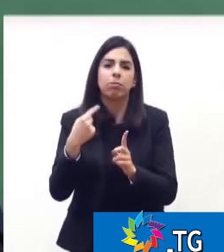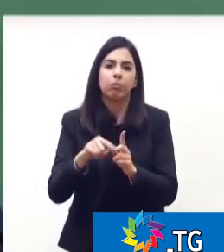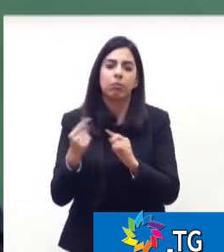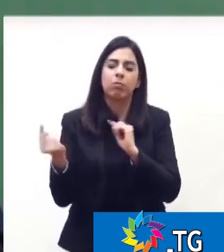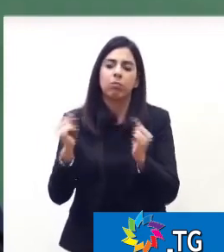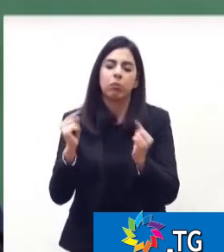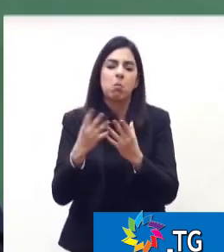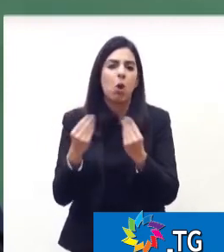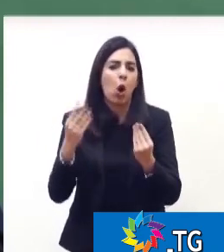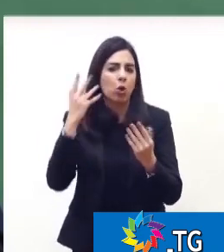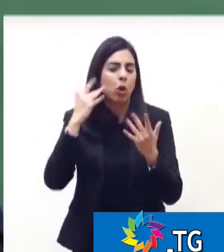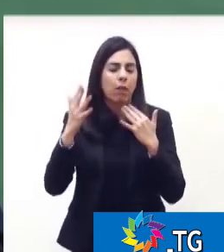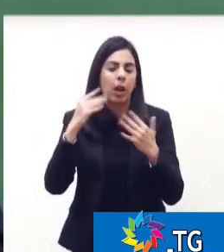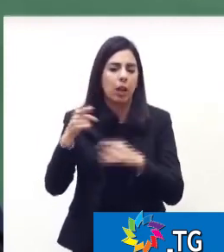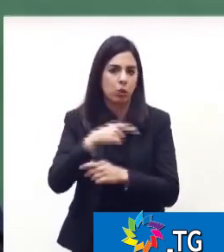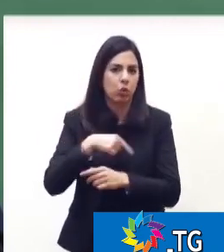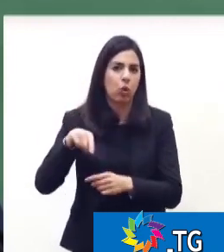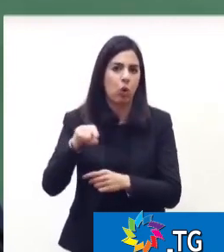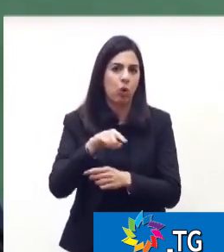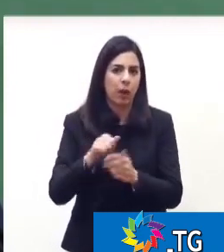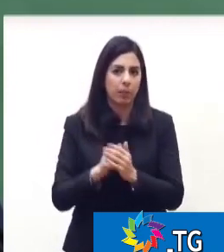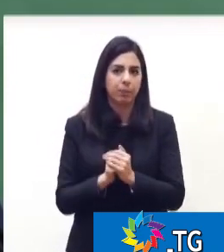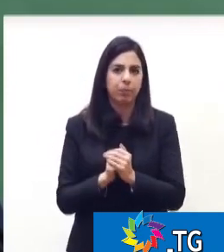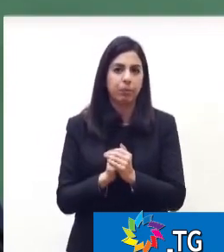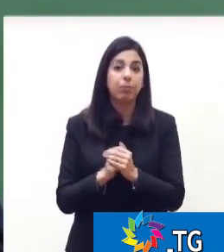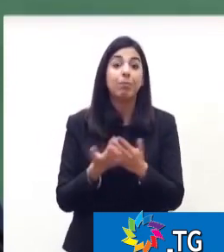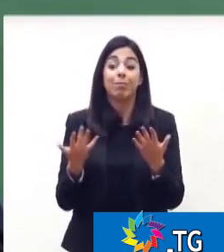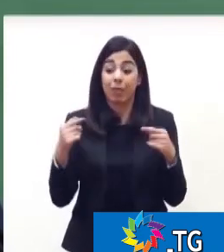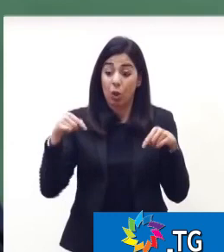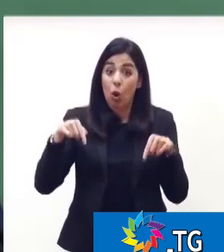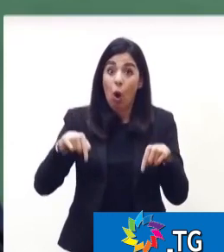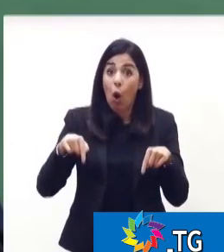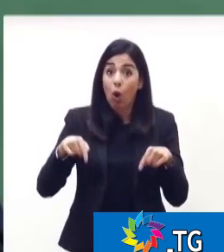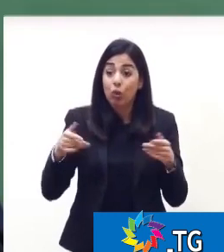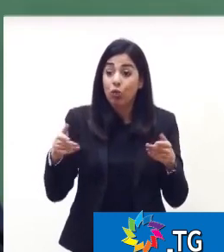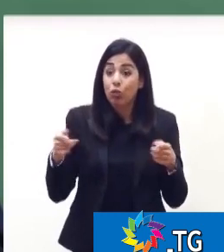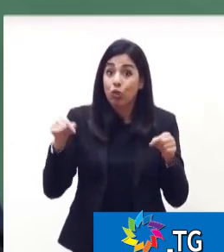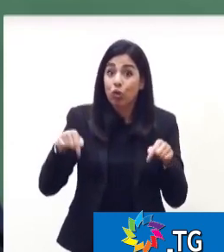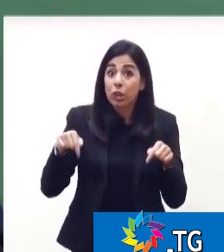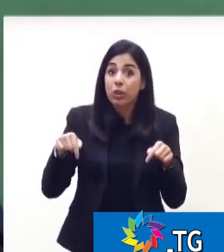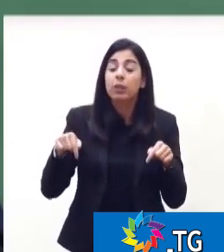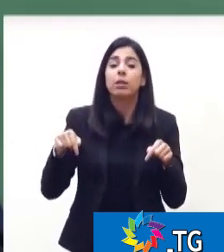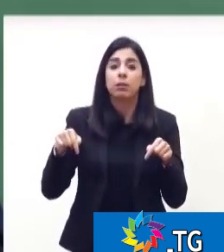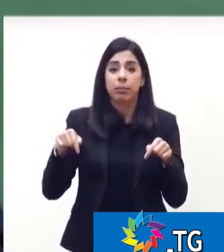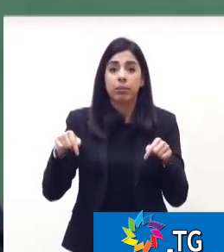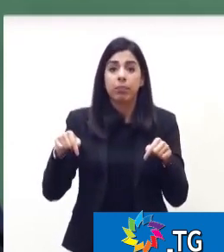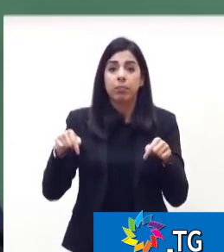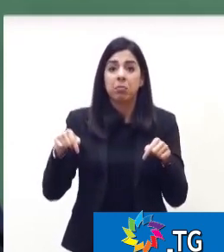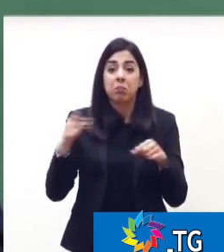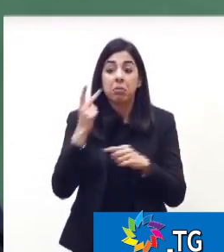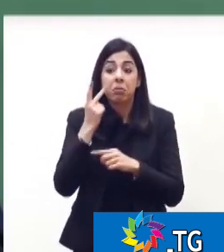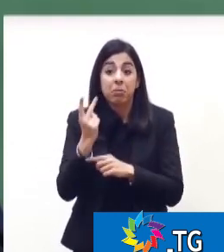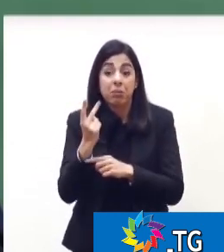valutazione e di riflessione molto attenta. Al momento non ci sono